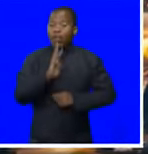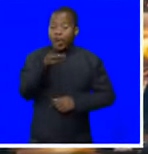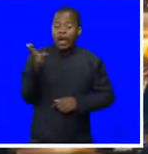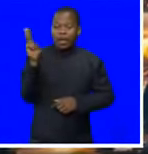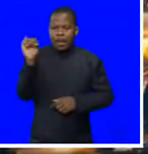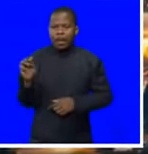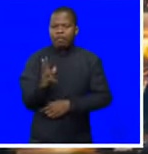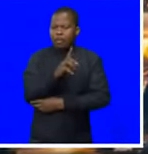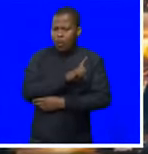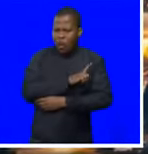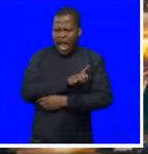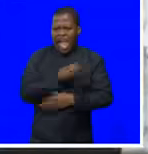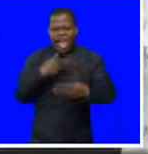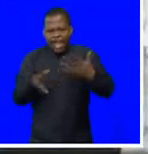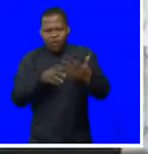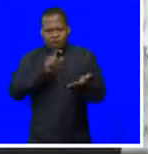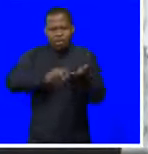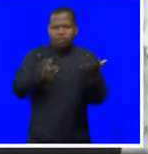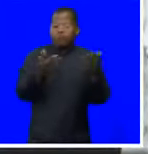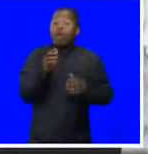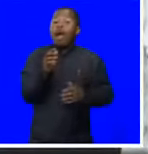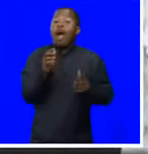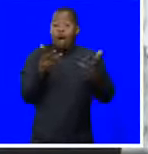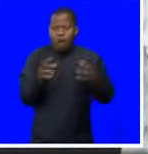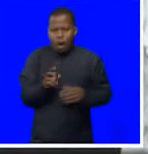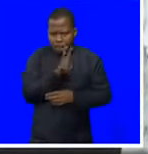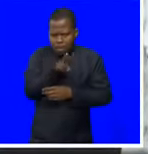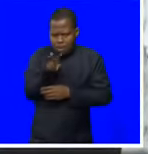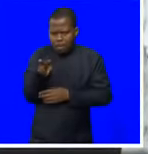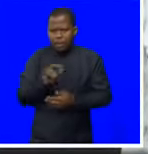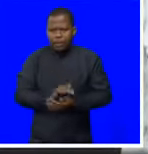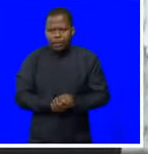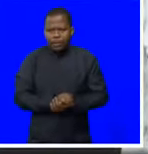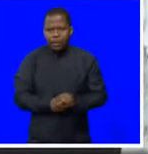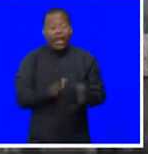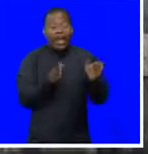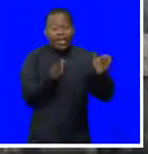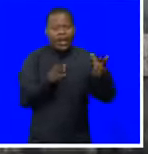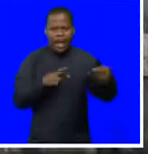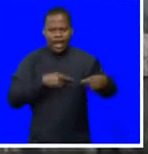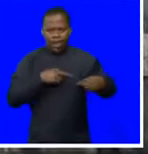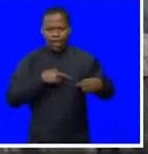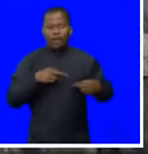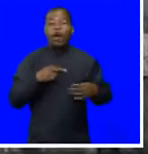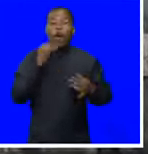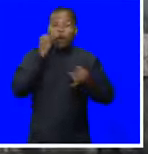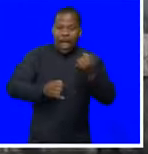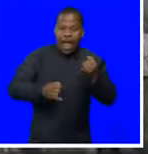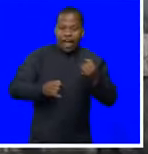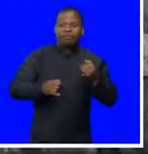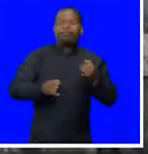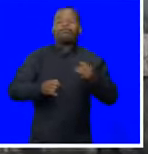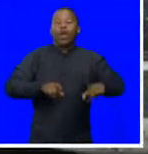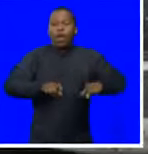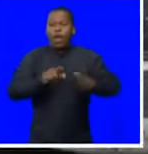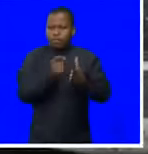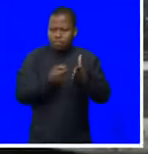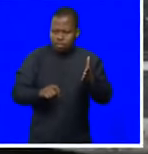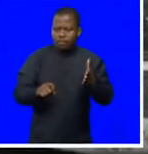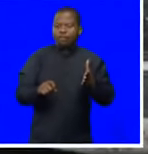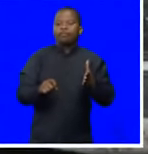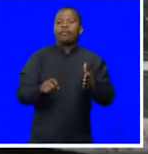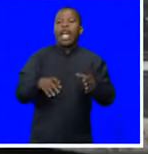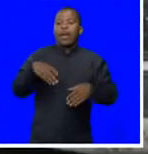ngekhathi yenyuvesi. Kulenzela kushiswa kweluhlangothi lolugcina emaphepha elihlolo enyuvesi yaseSwatini kwaLuseni